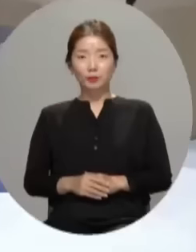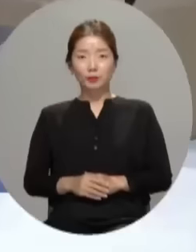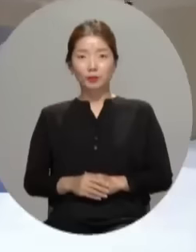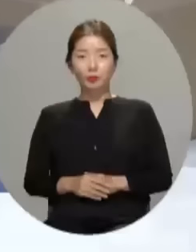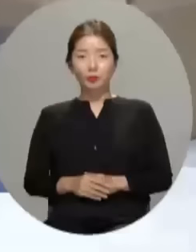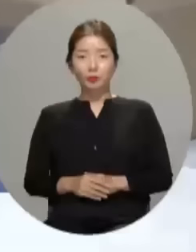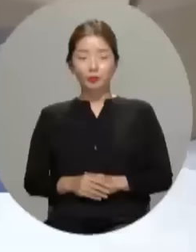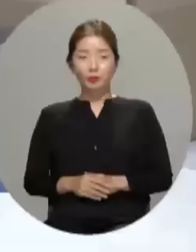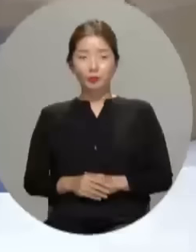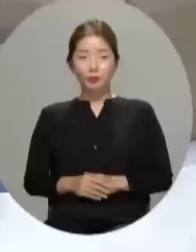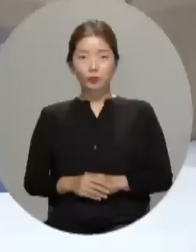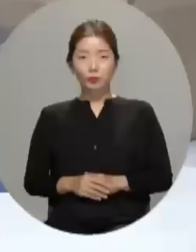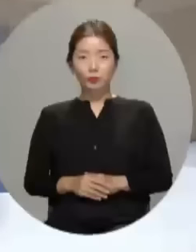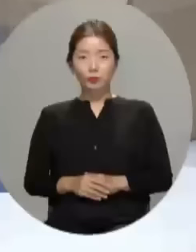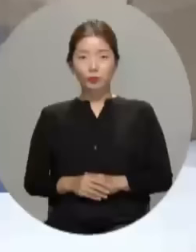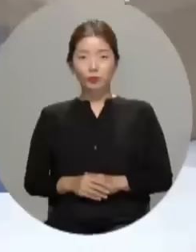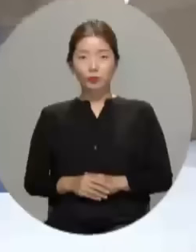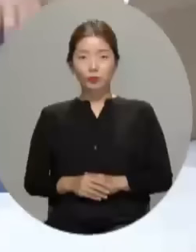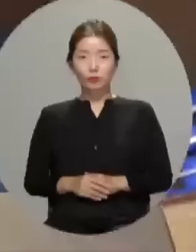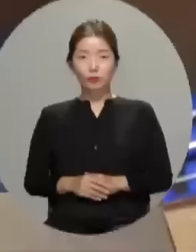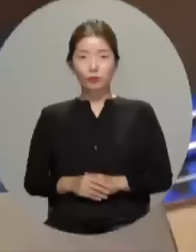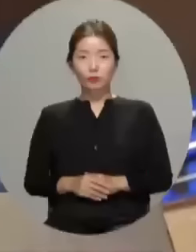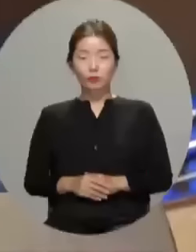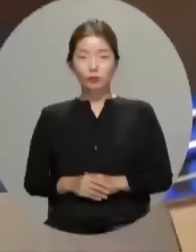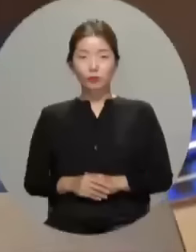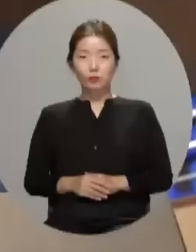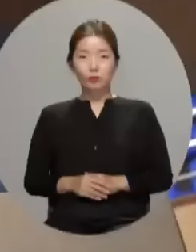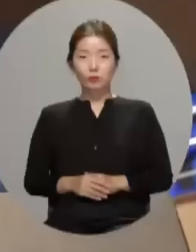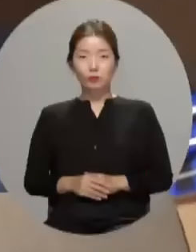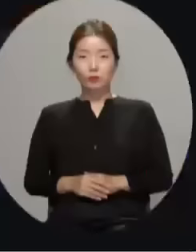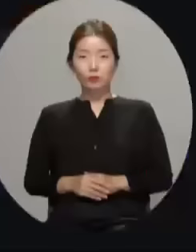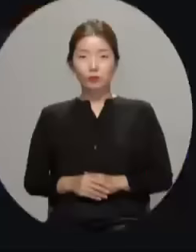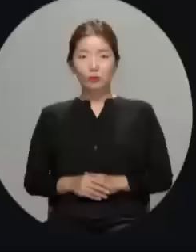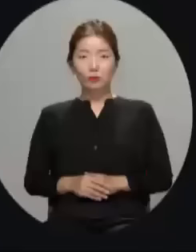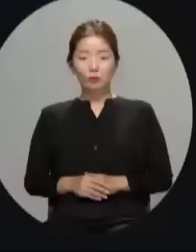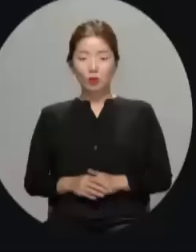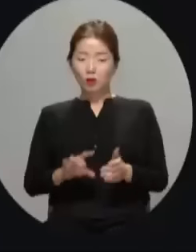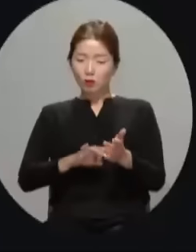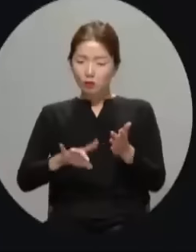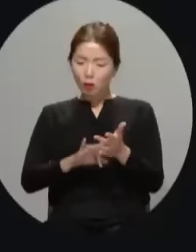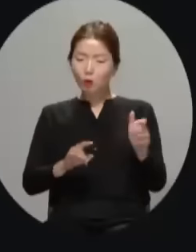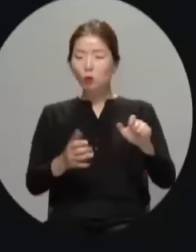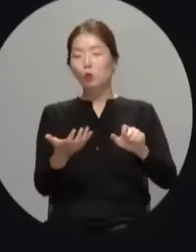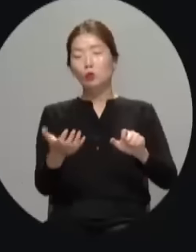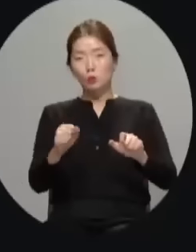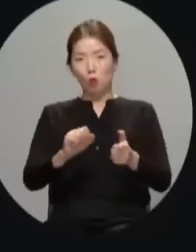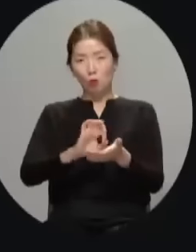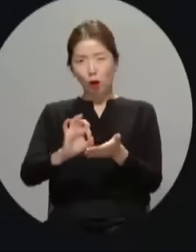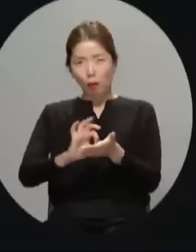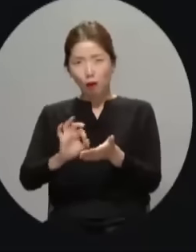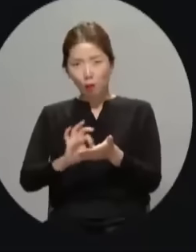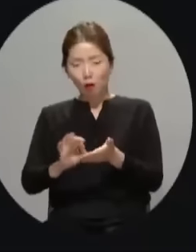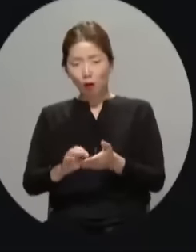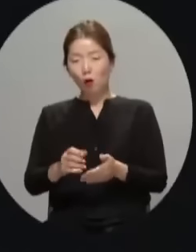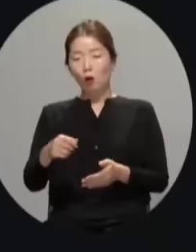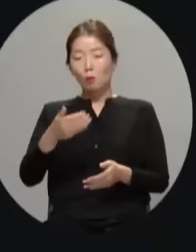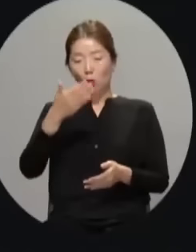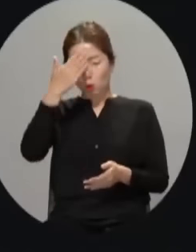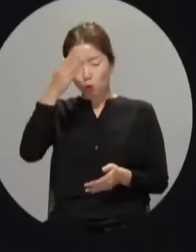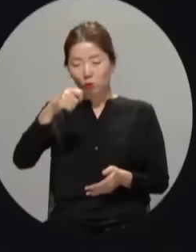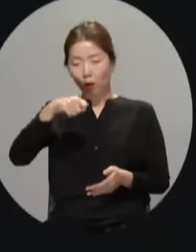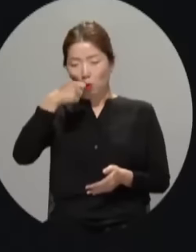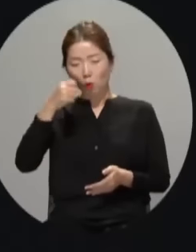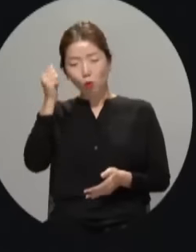should use the Camping generated drone balls. 혈세 50억 원이 투입돼 선수들을 공짜로 먹이고